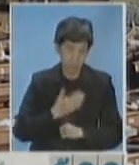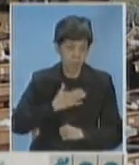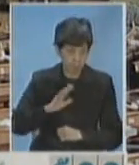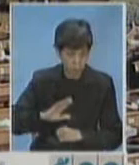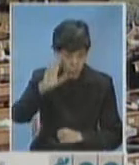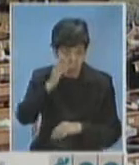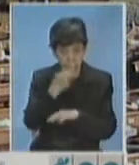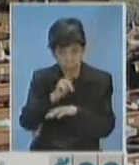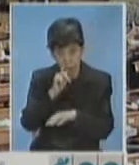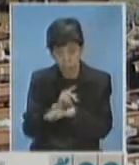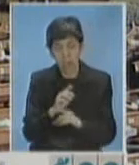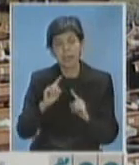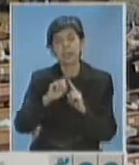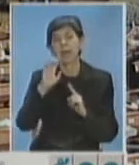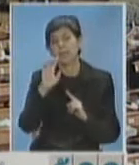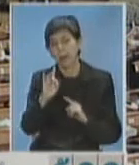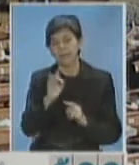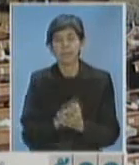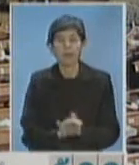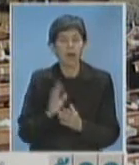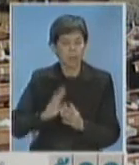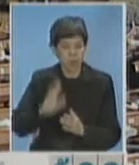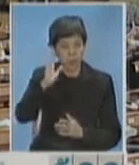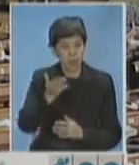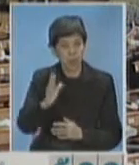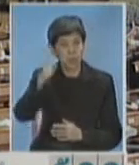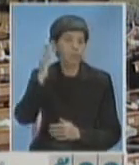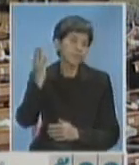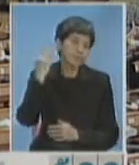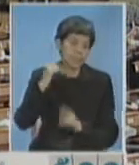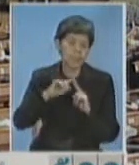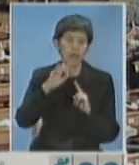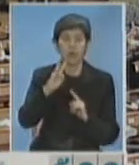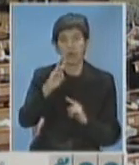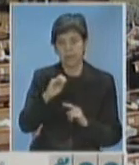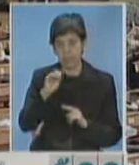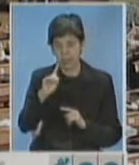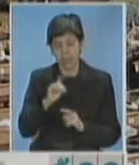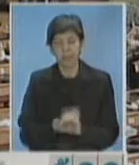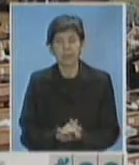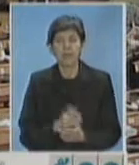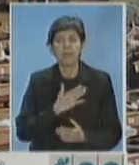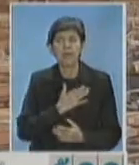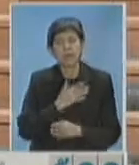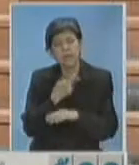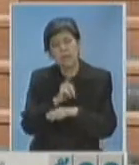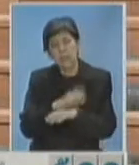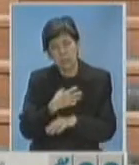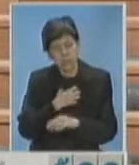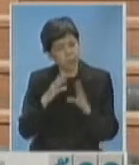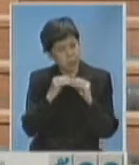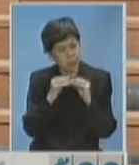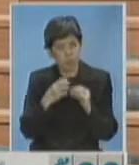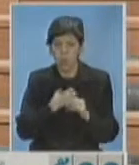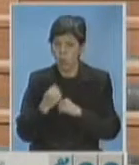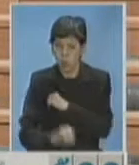งท่านประธานตามข้อที่8แล้วก็ประท้วงผู้ที่ประท้วงไปเมื่อสักครู่นี้ข้อที่61ผมอยากให้ท่านประธานได้ควบคุมการประชุมและเ